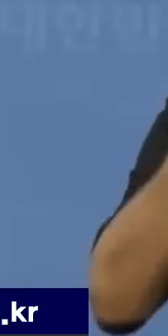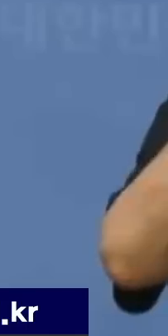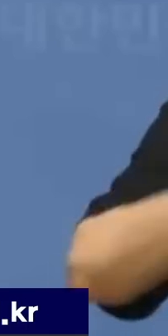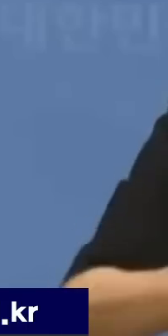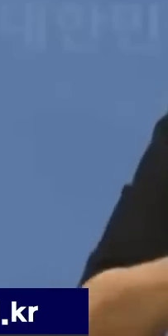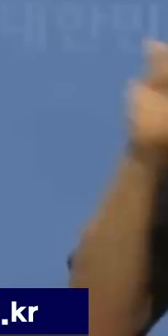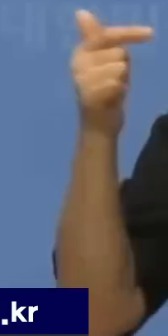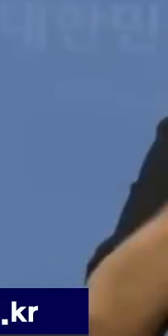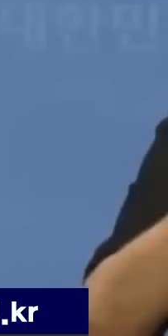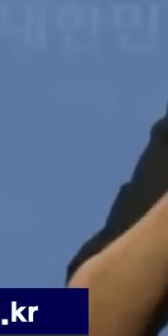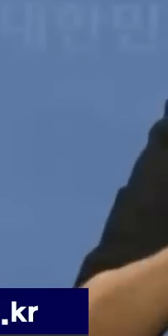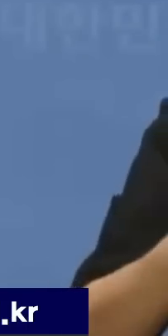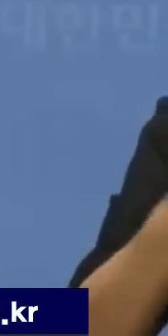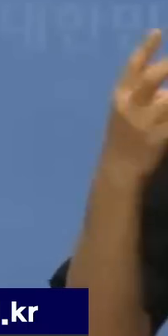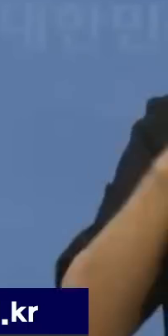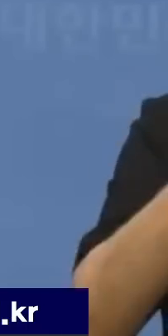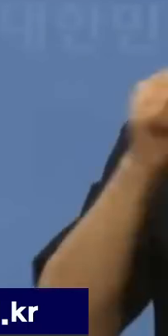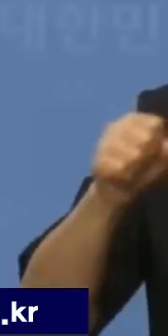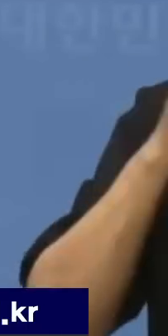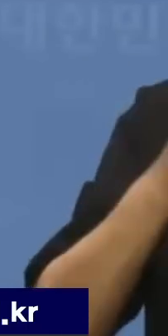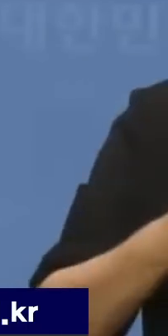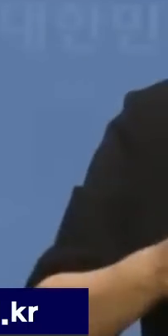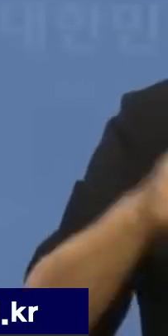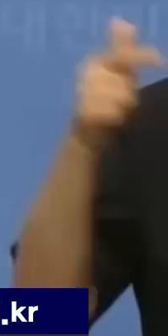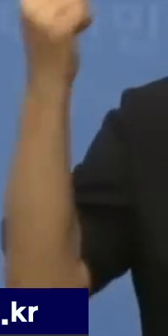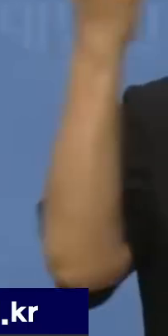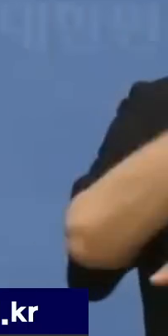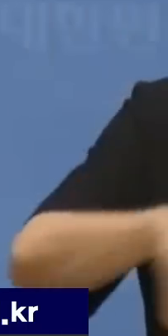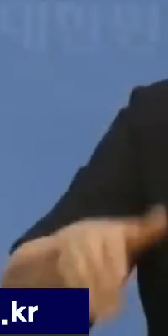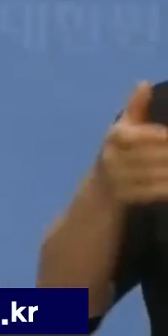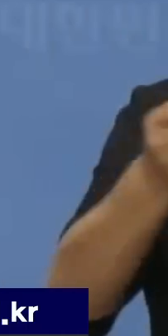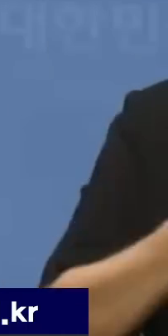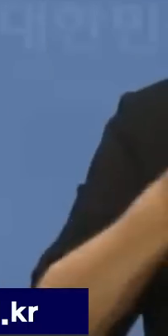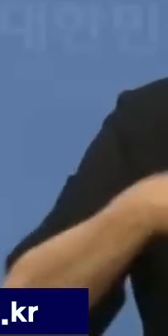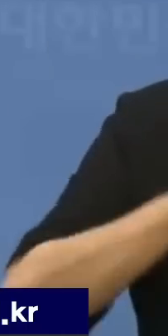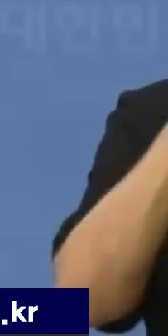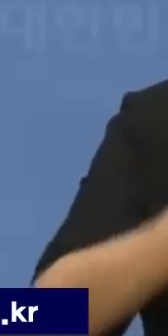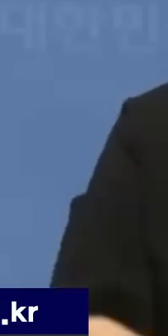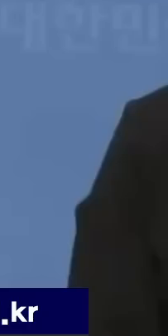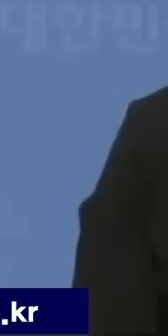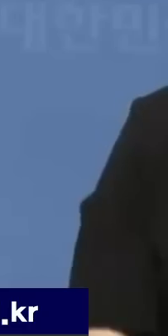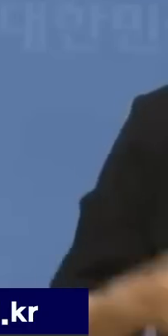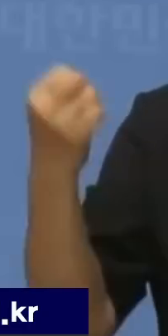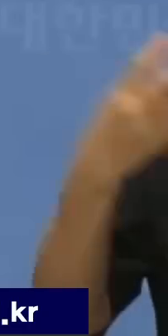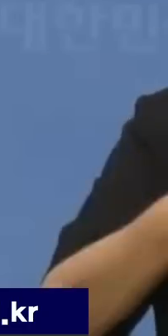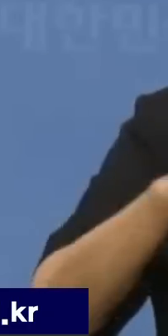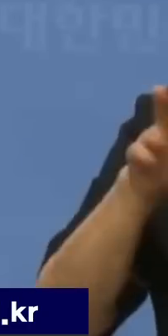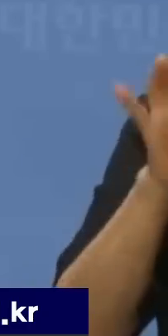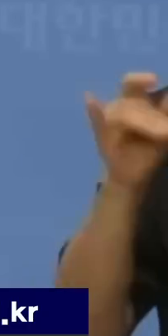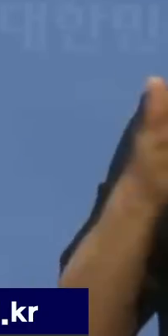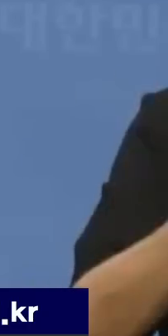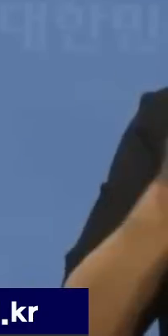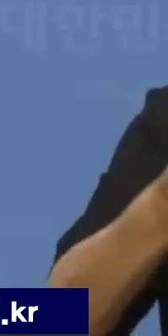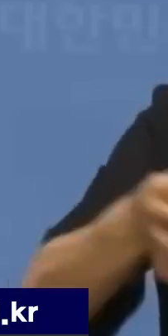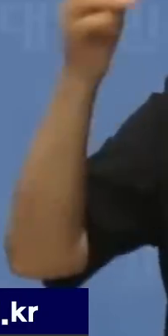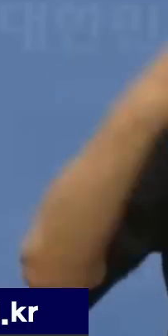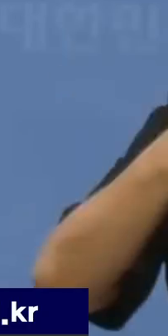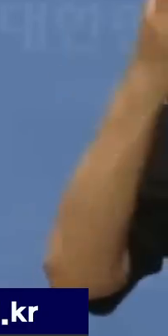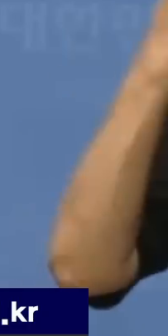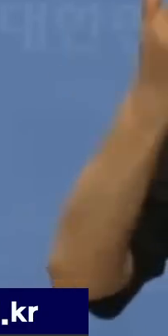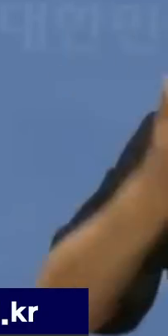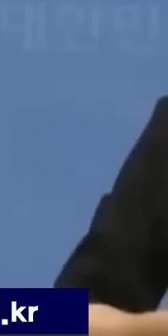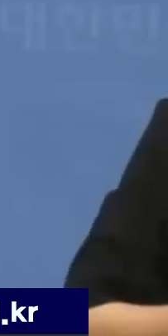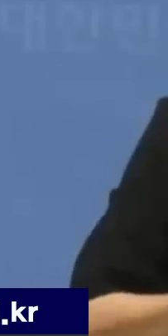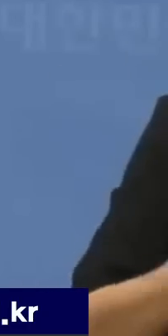강화시키고 연료가 필요 없는 재생에너지를 확대하는 계획을 앞당겨야 합니다 그리고 당장의 에너지 가격 상승으로